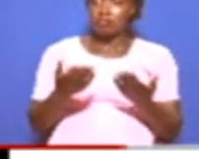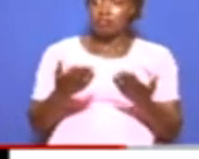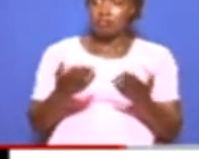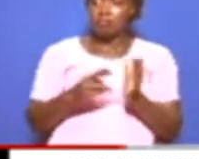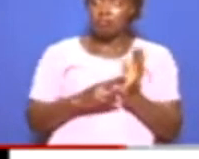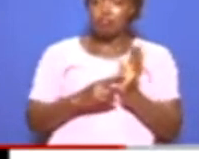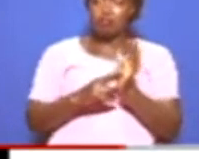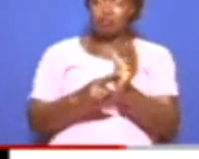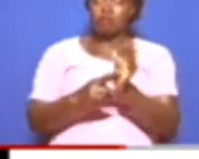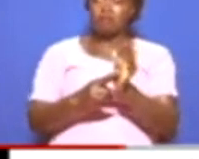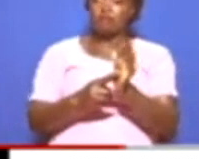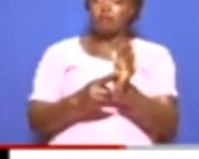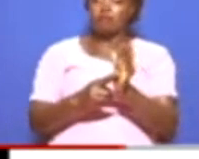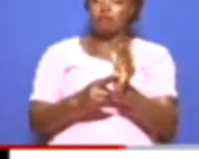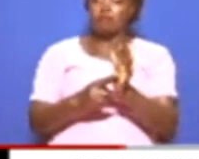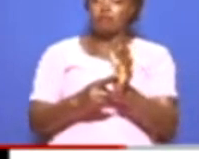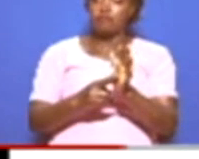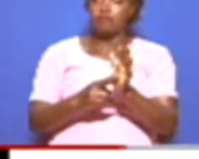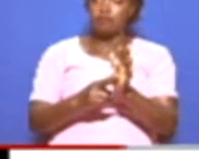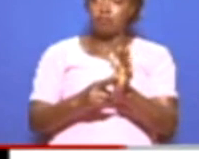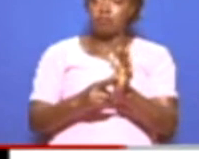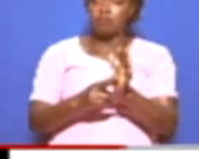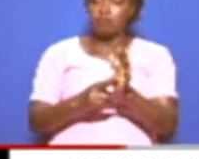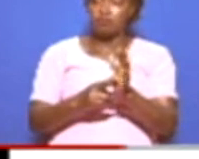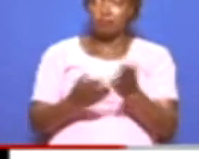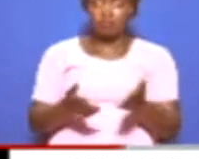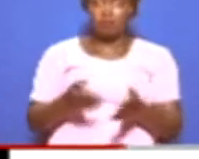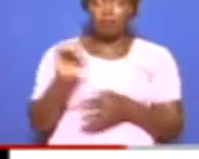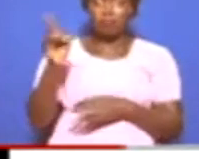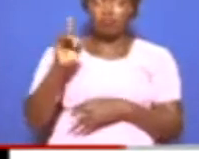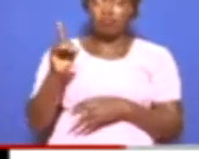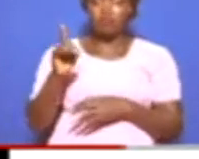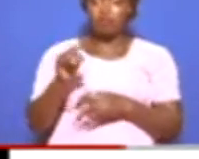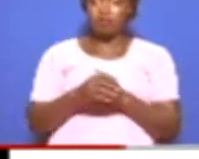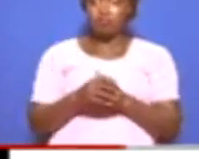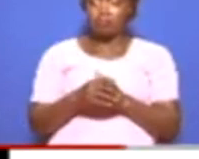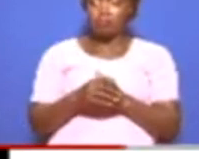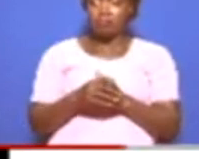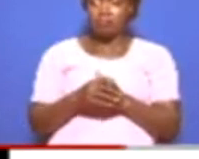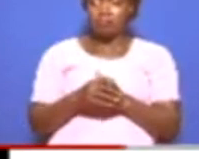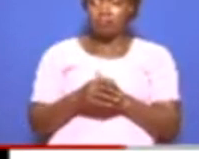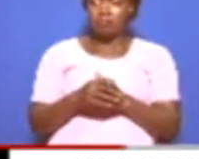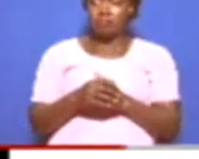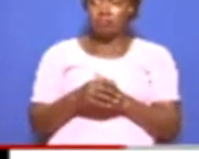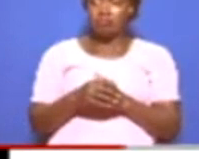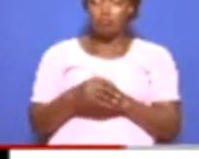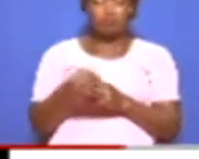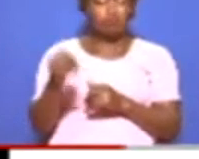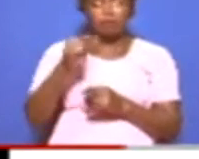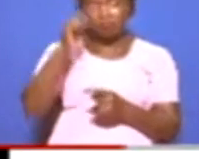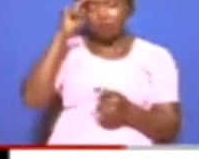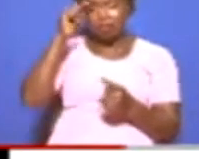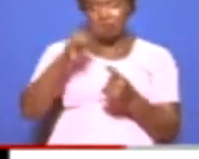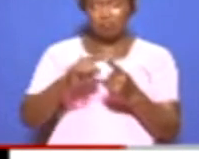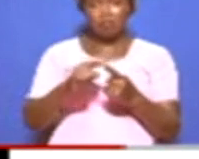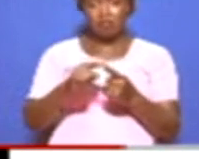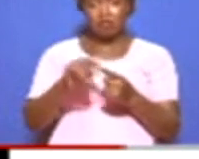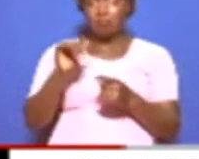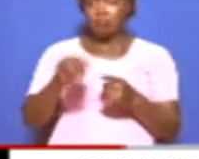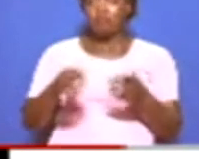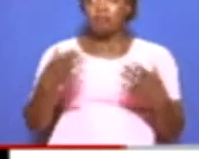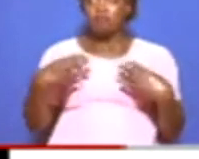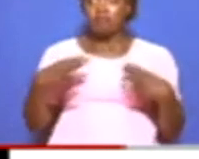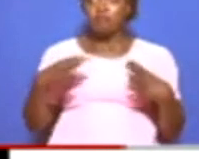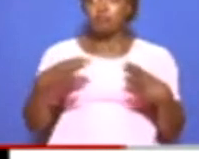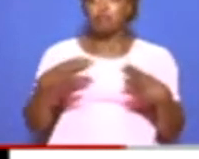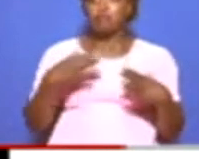representation ya kule kwetu bungeni kuja hapa Nairobi haleti ile azimio ambayo wana